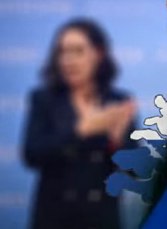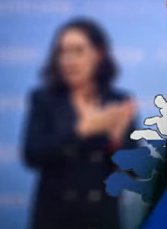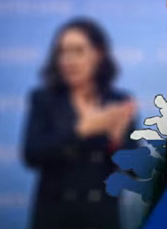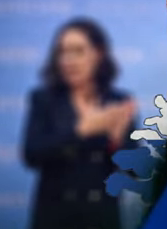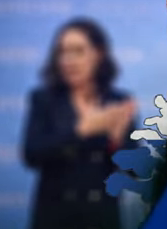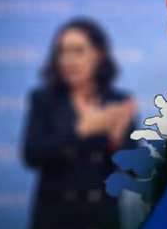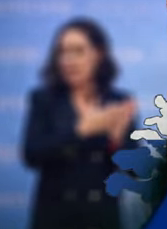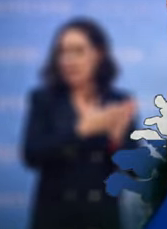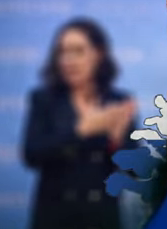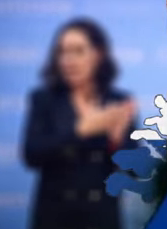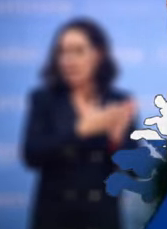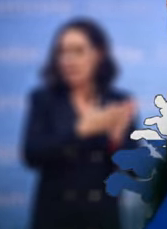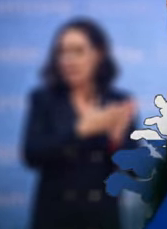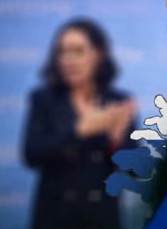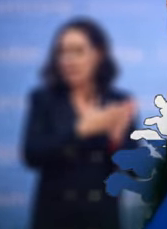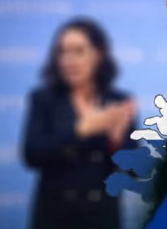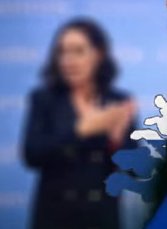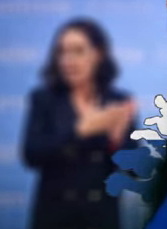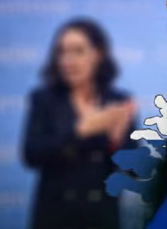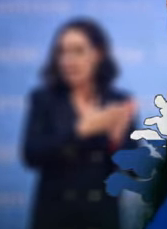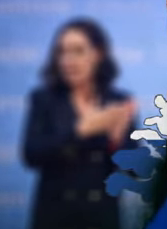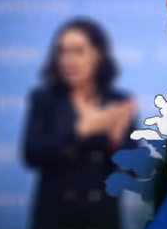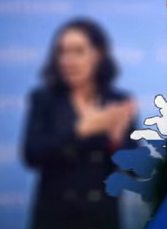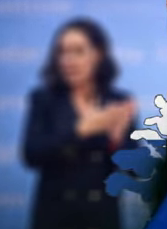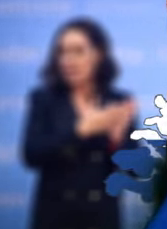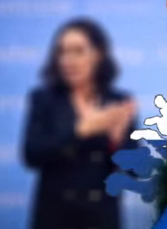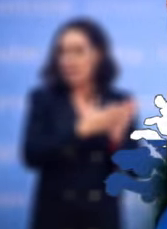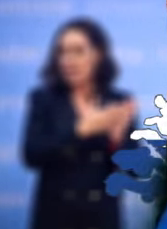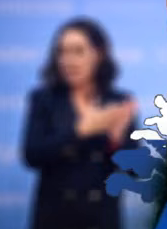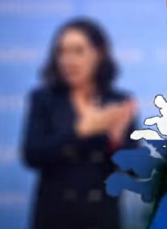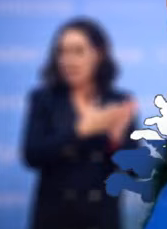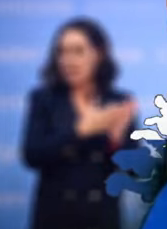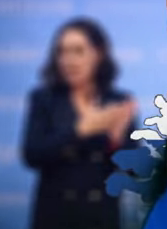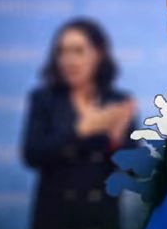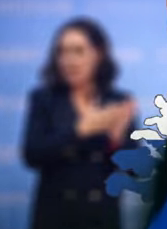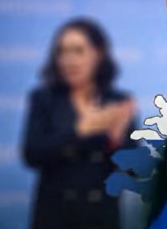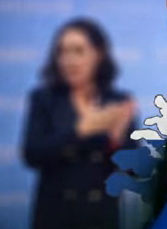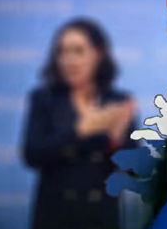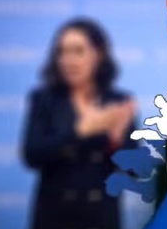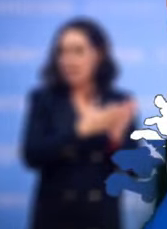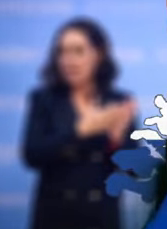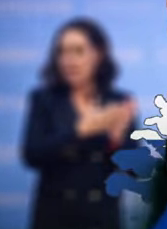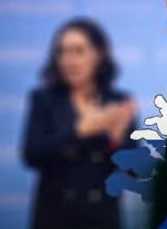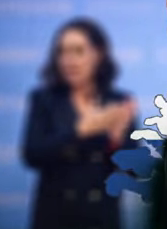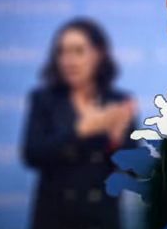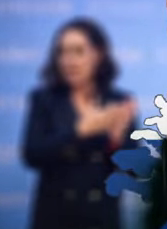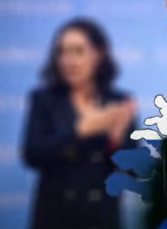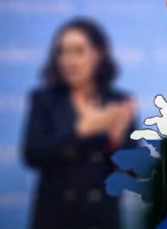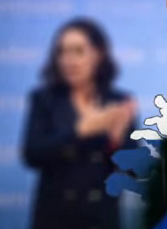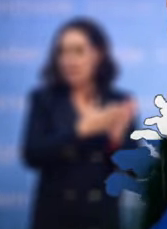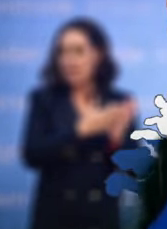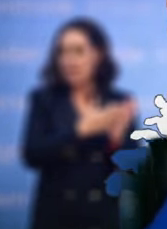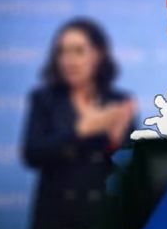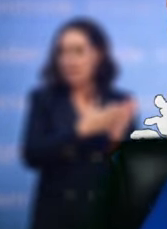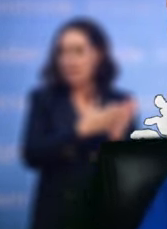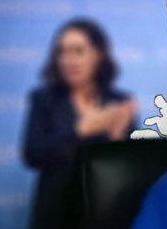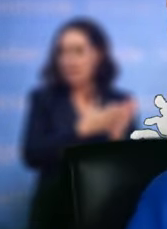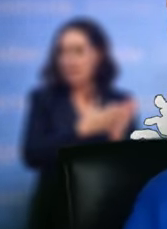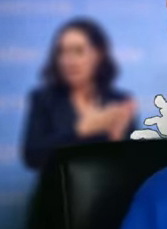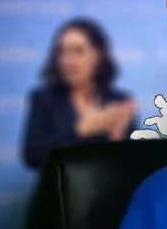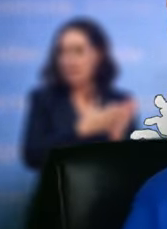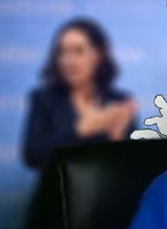alsnog, ik... Ja, gewoon, ik doe dat gewoon, klaar. Mensen vanaf 70